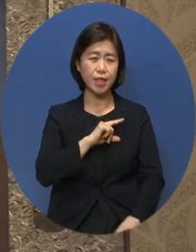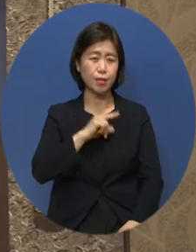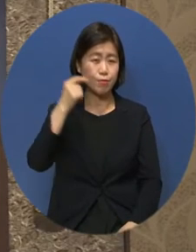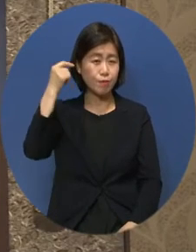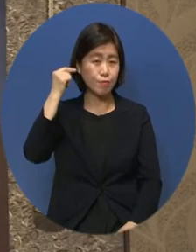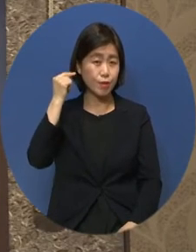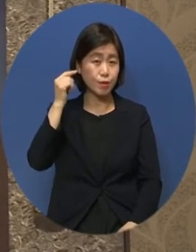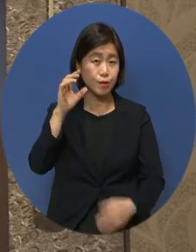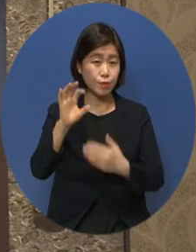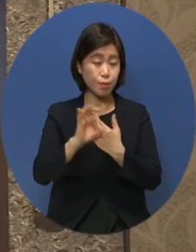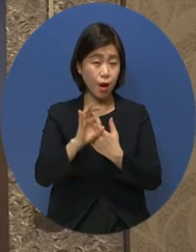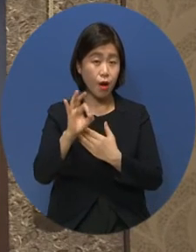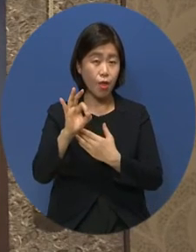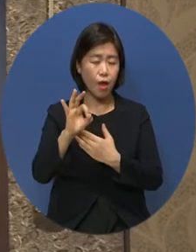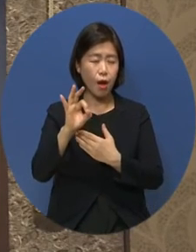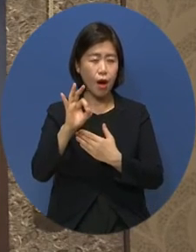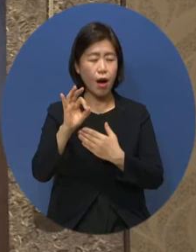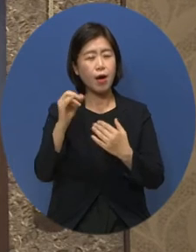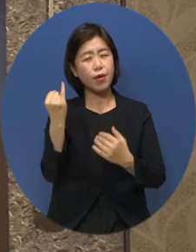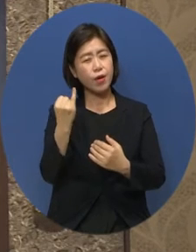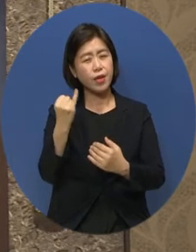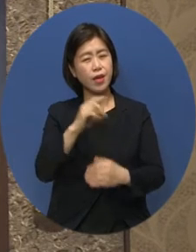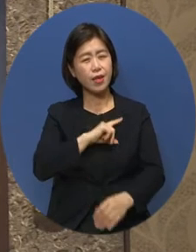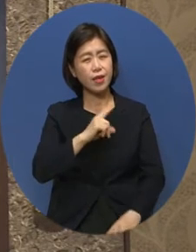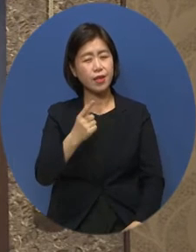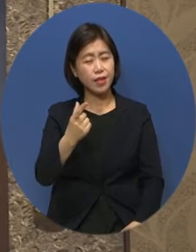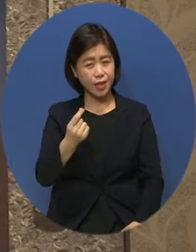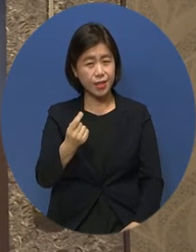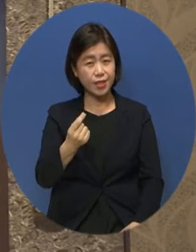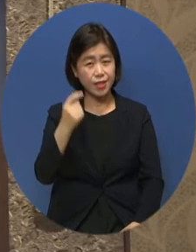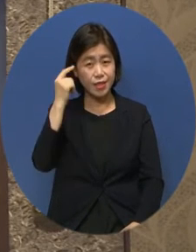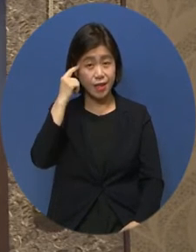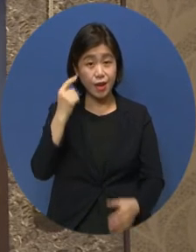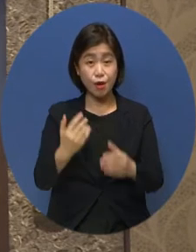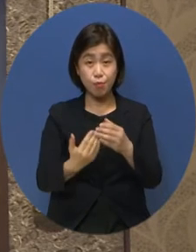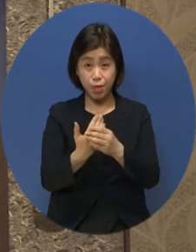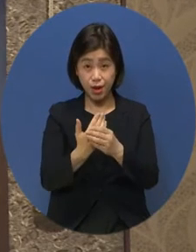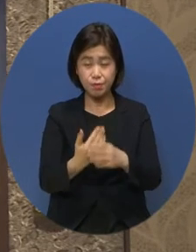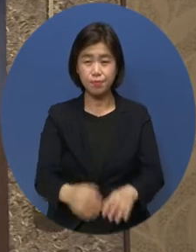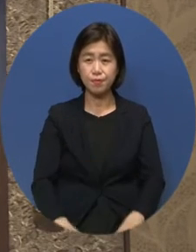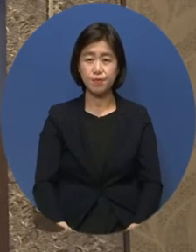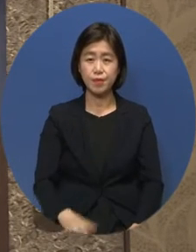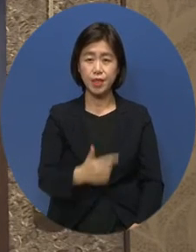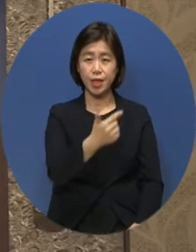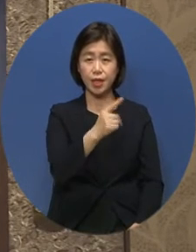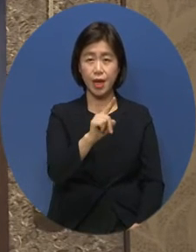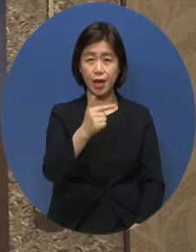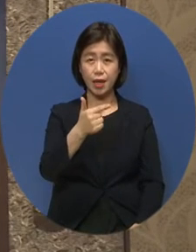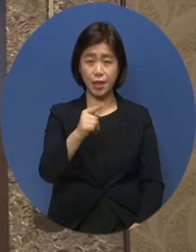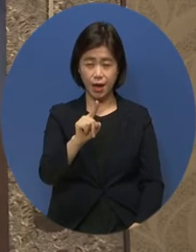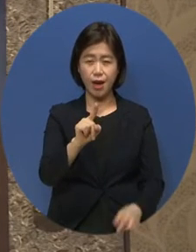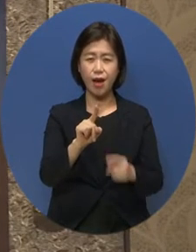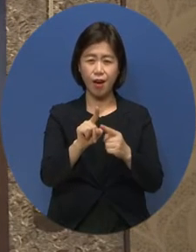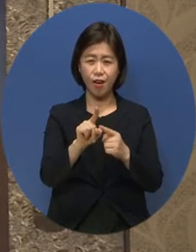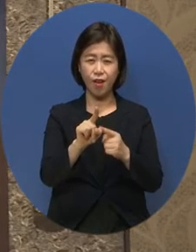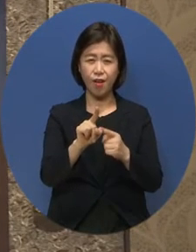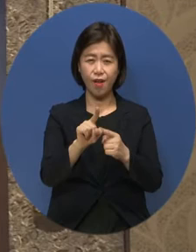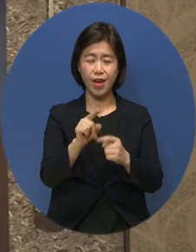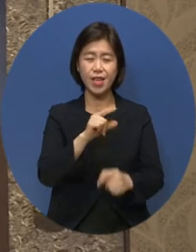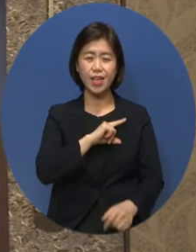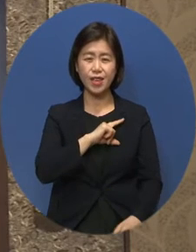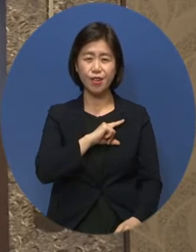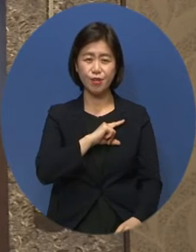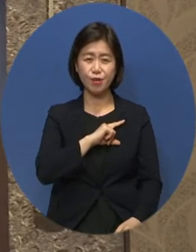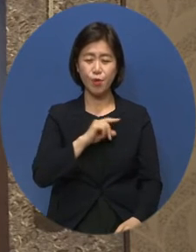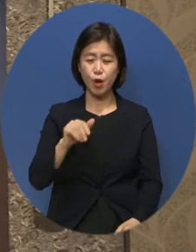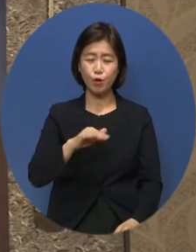아름다운 이름 같이 들릴 수가 있는데 남아 역시 우리 복지관에 아주 창의적인 직원들이 이름을 만들었습니다